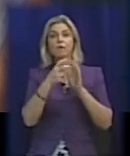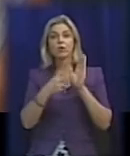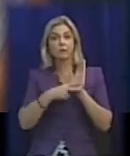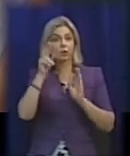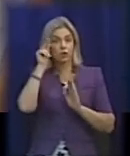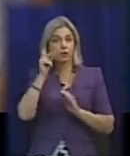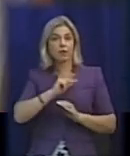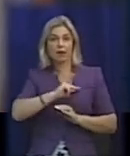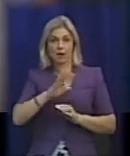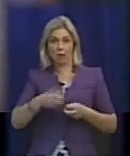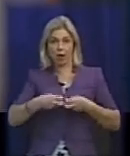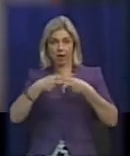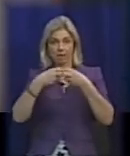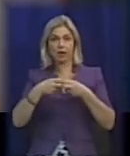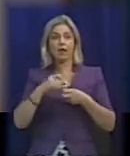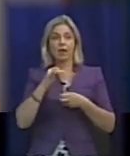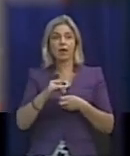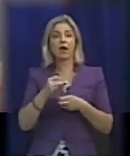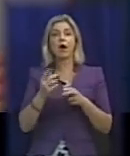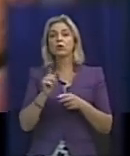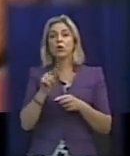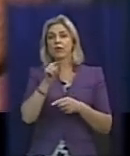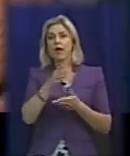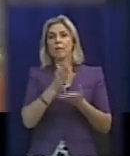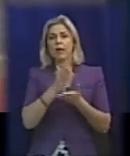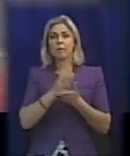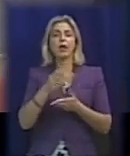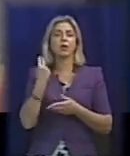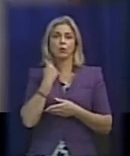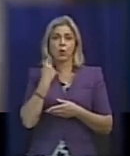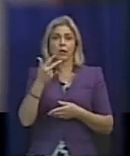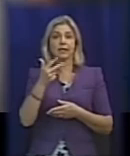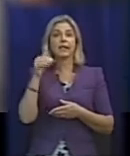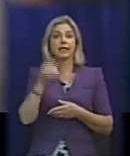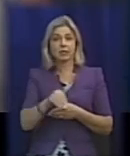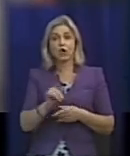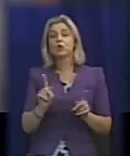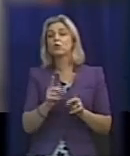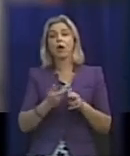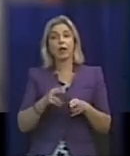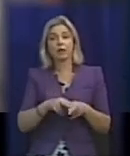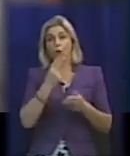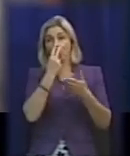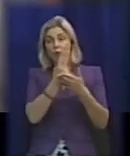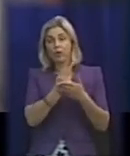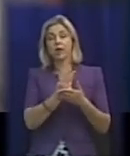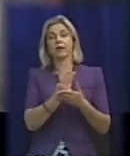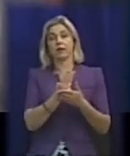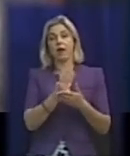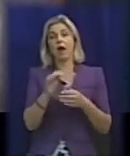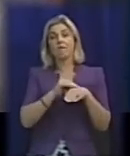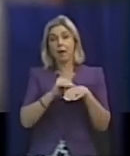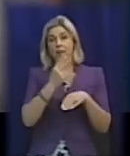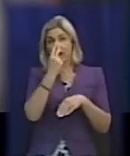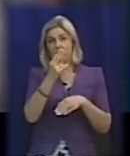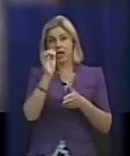працює ліфт. Ну, висить папірець, що хтось там має 3000. Ну і що з цього? Вона побачить своє прізвище і відразу її зірве.